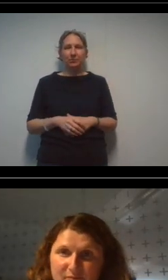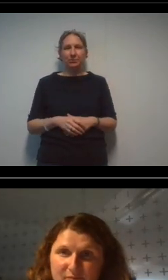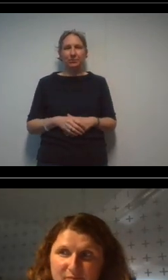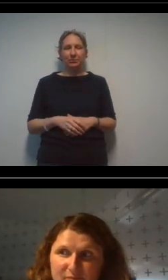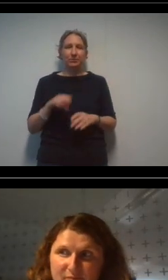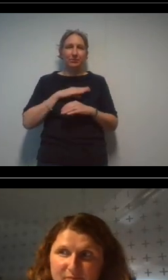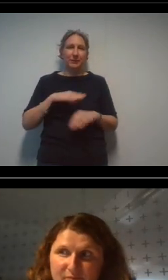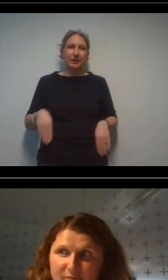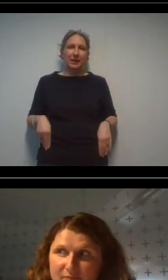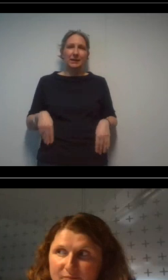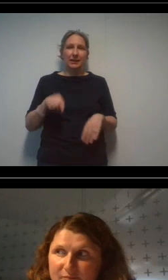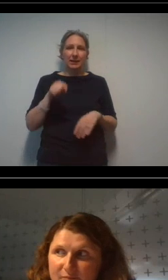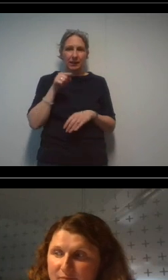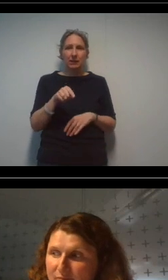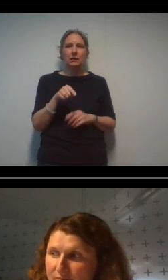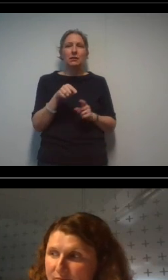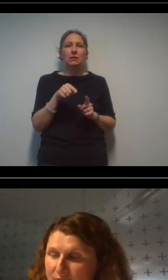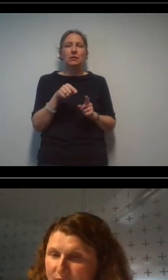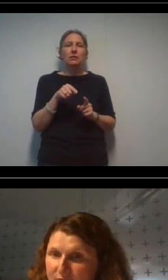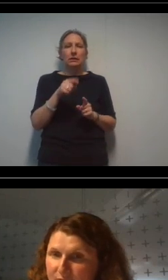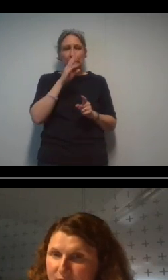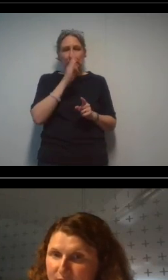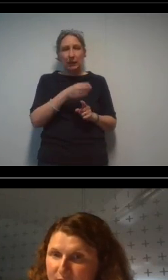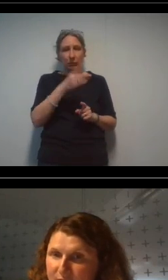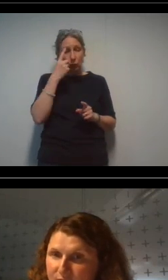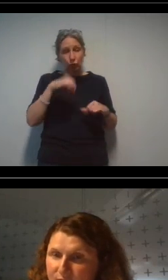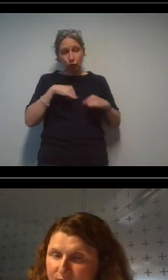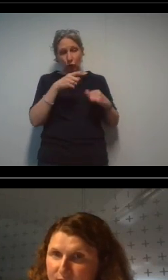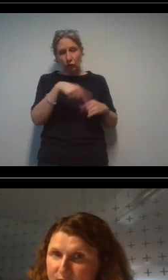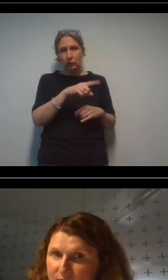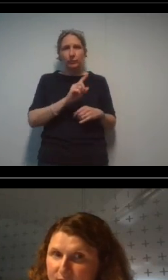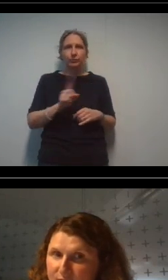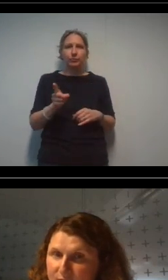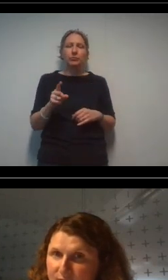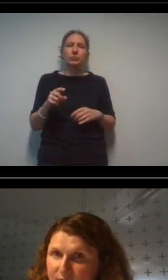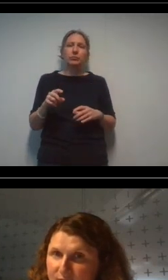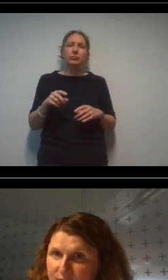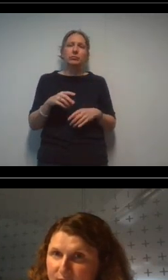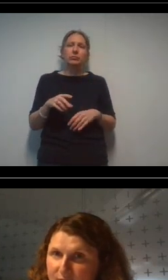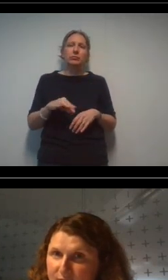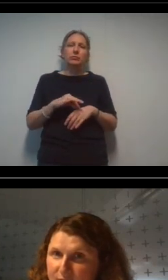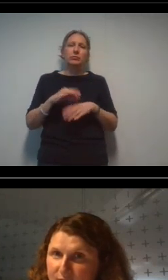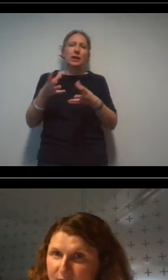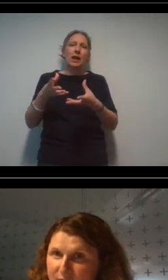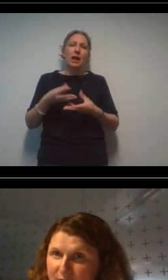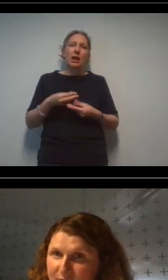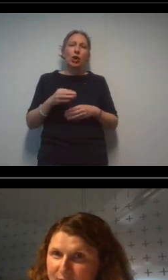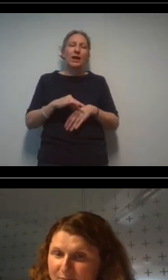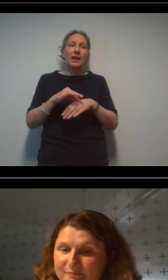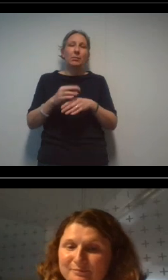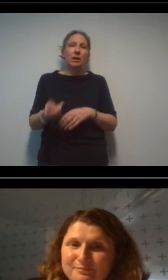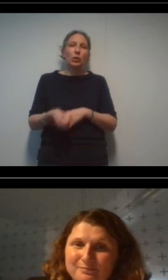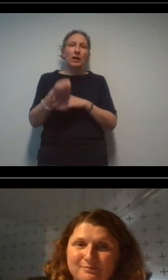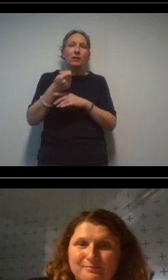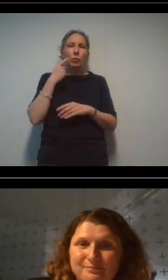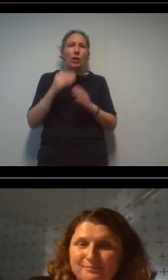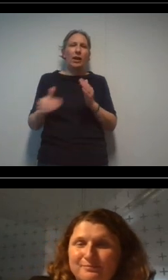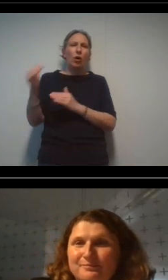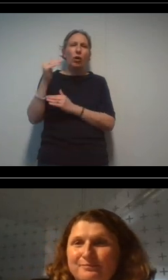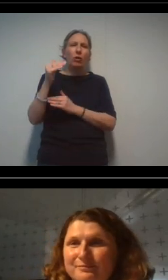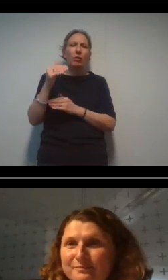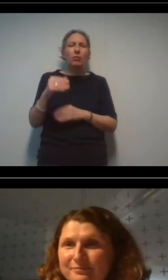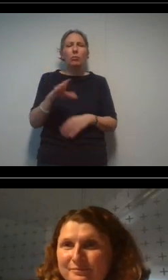sur cette slide, mais qui ne s'adresse pas directement aux jeunes, les accueils d'équipes éducatives, ce sont des visites d'entreprise, mais pour les grands, pour les professeurs, les conseillers